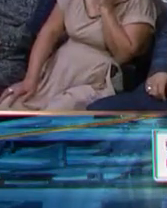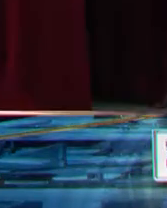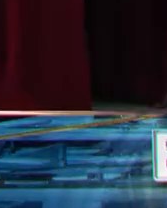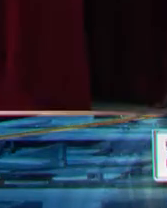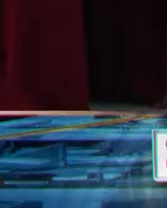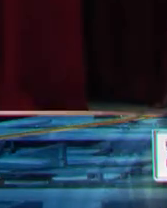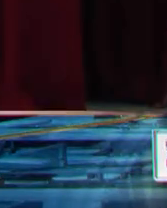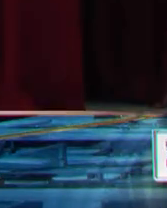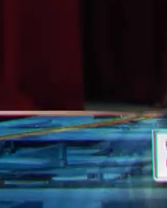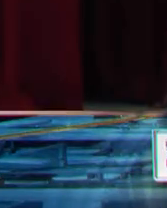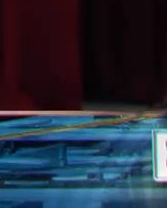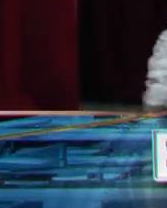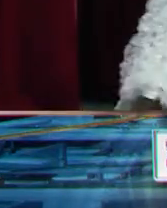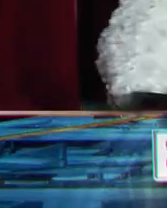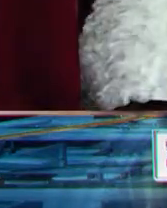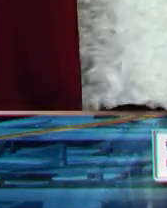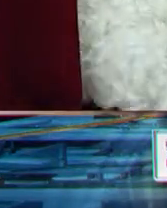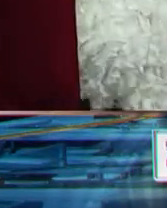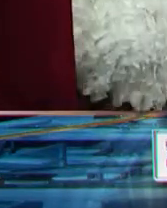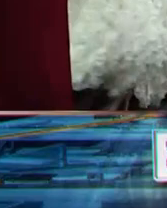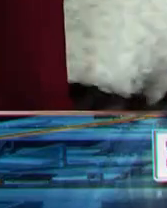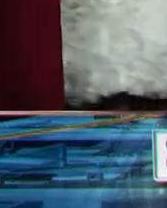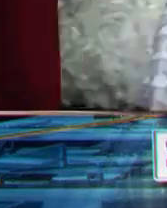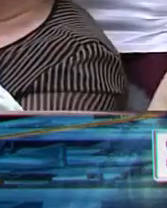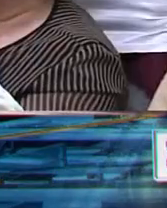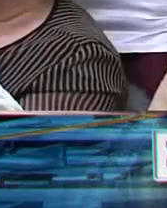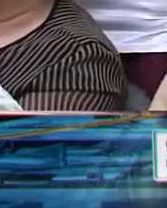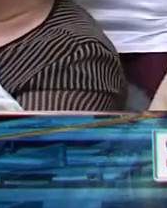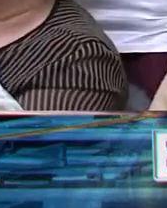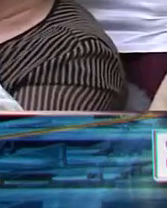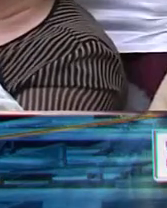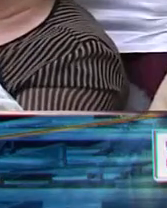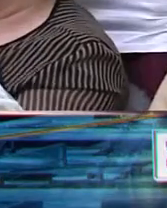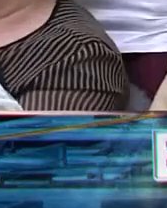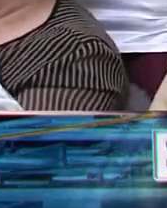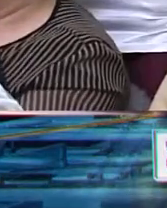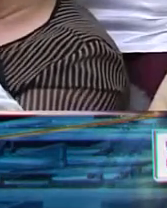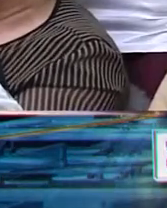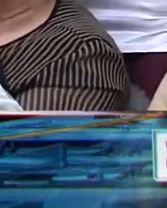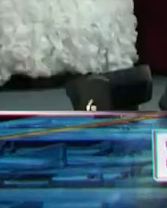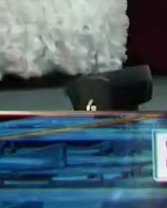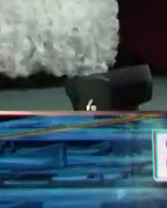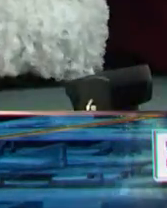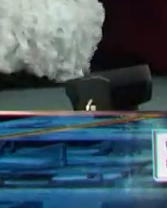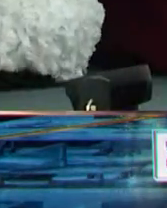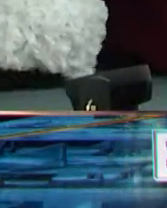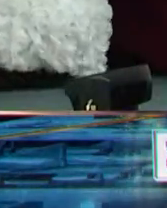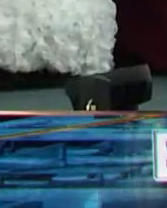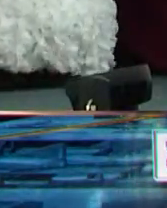15 көп балалы отбасы. Қапшағай қаласының 50 жылдық мерейтой қарсаңында тұрғын үй сертификаттары табысталды.